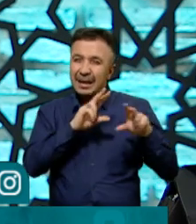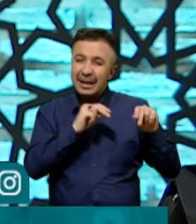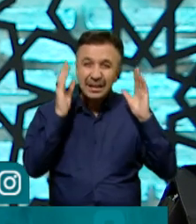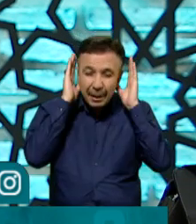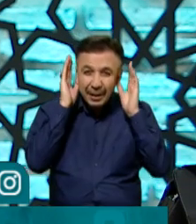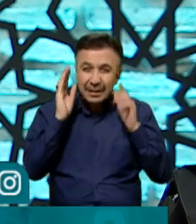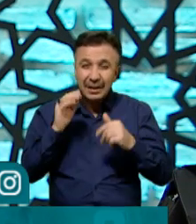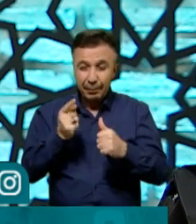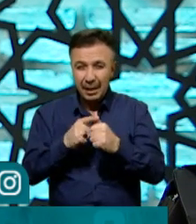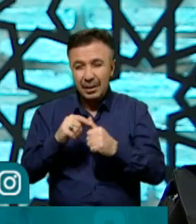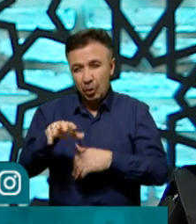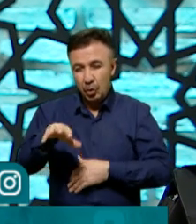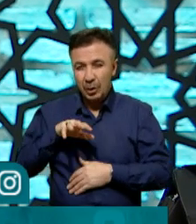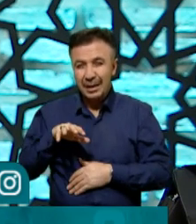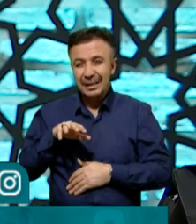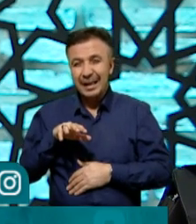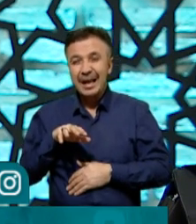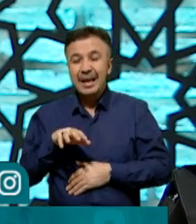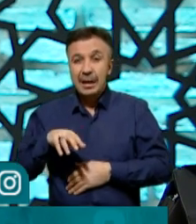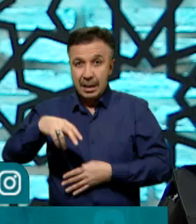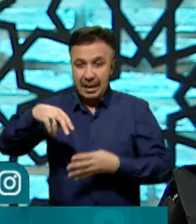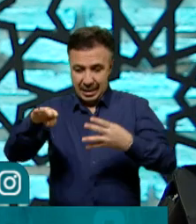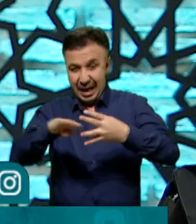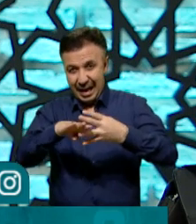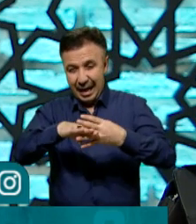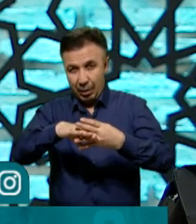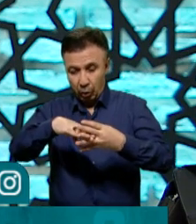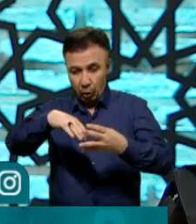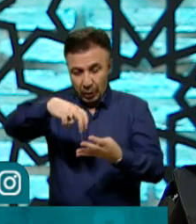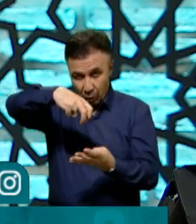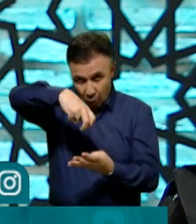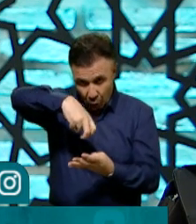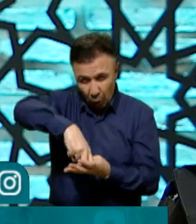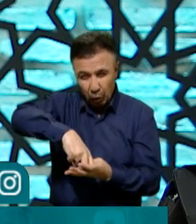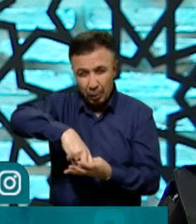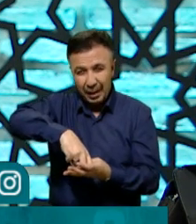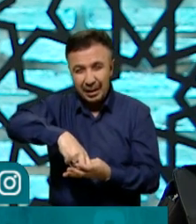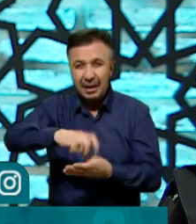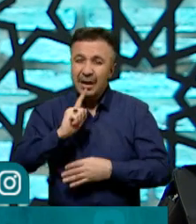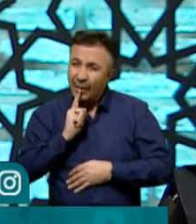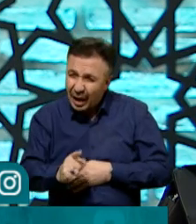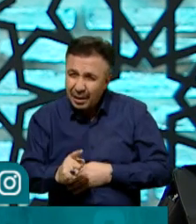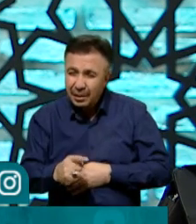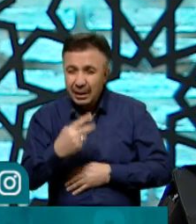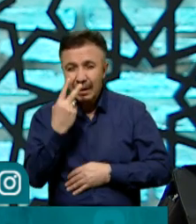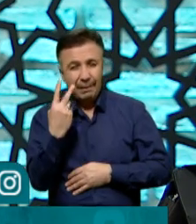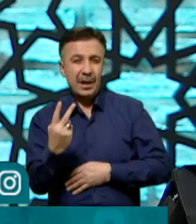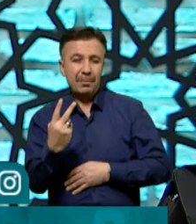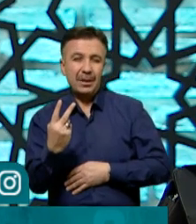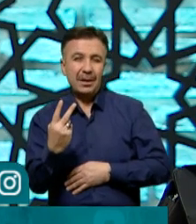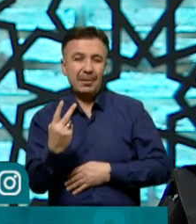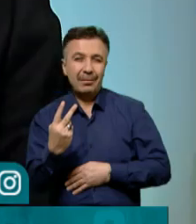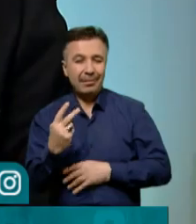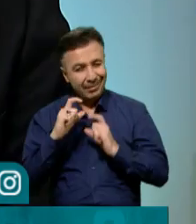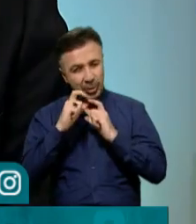tahiyyata oturmanın hükmü nedir demiş. Oturmak farz mıdır, vacip midir? Hocamız bunu bizim için izah eder